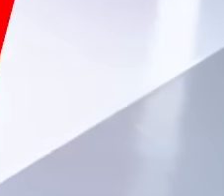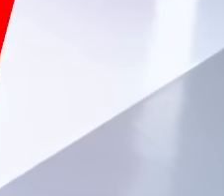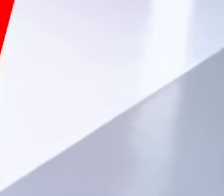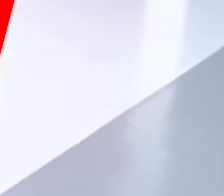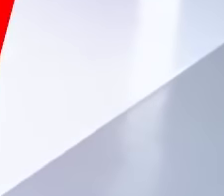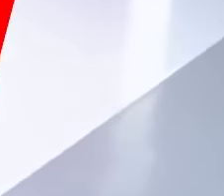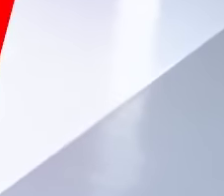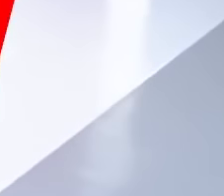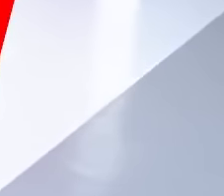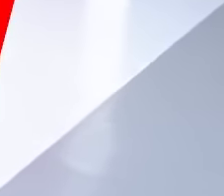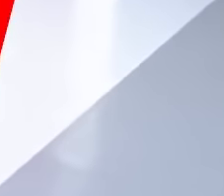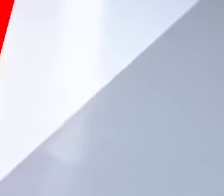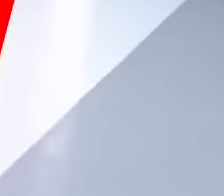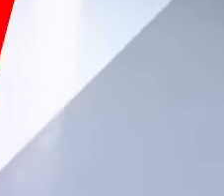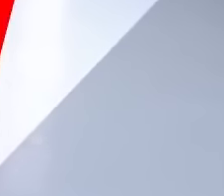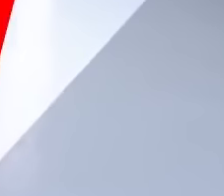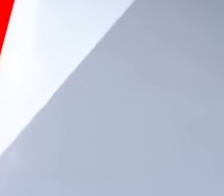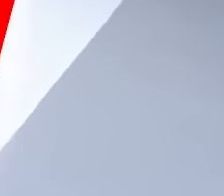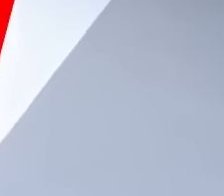Pilipino.